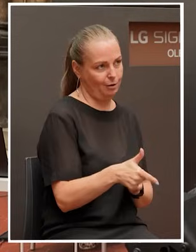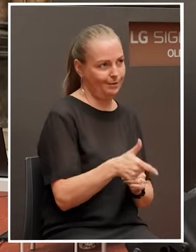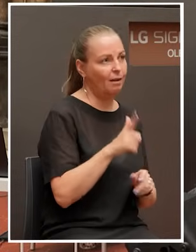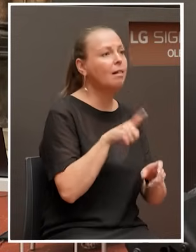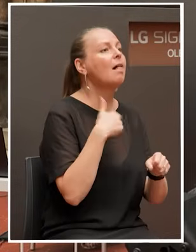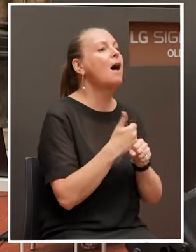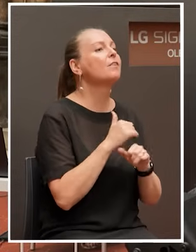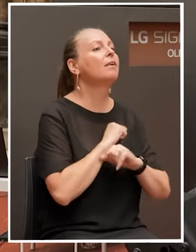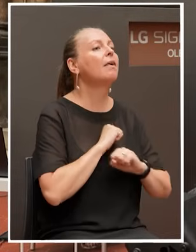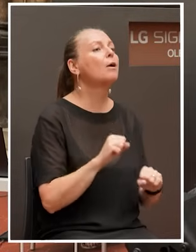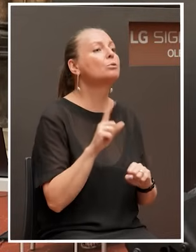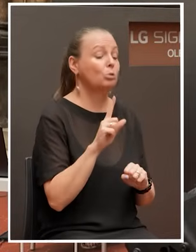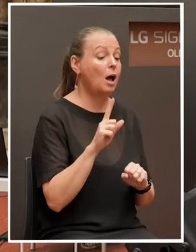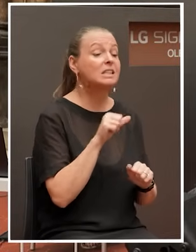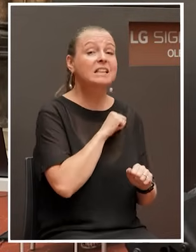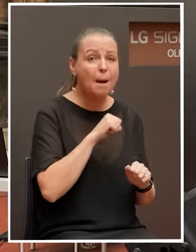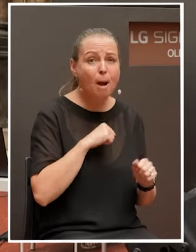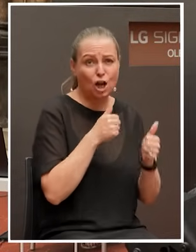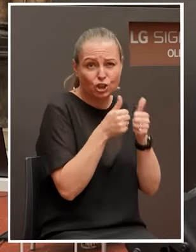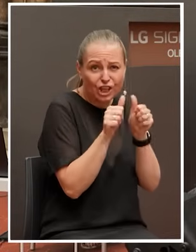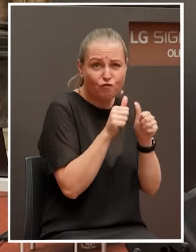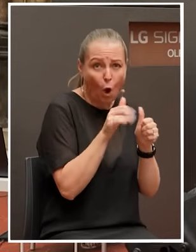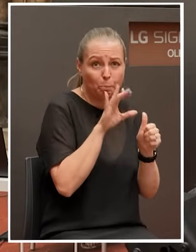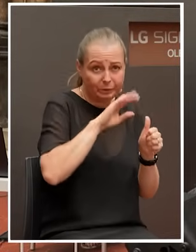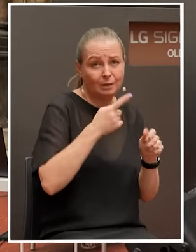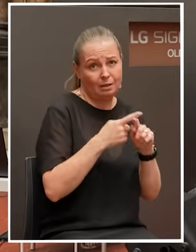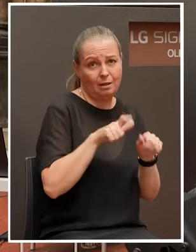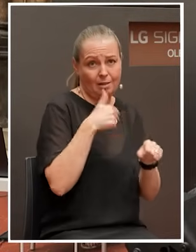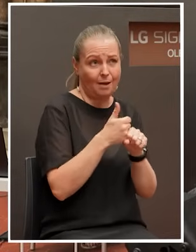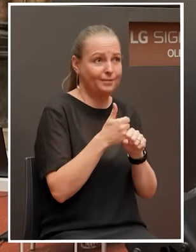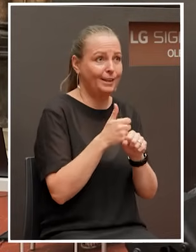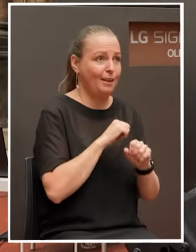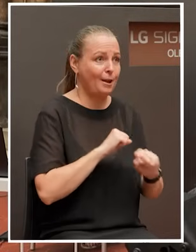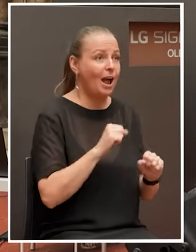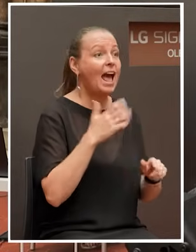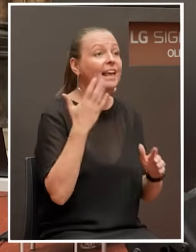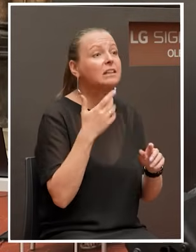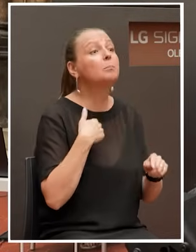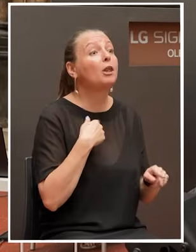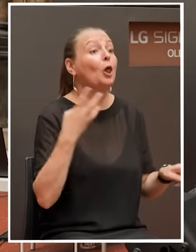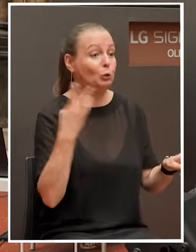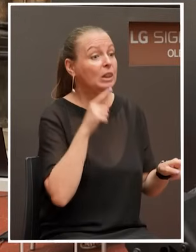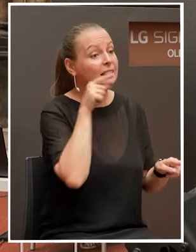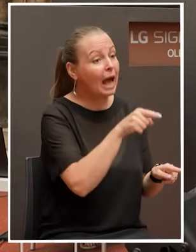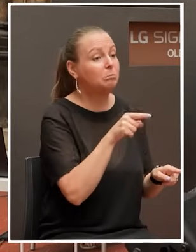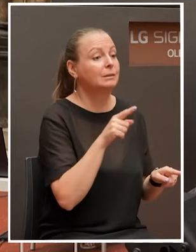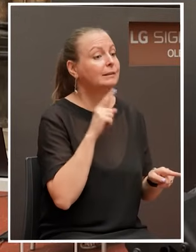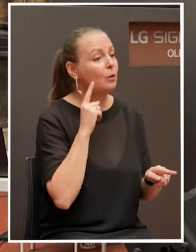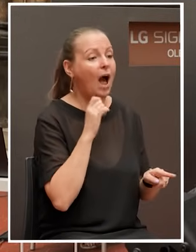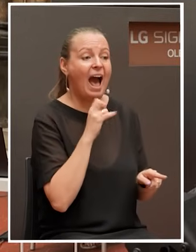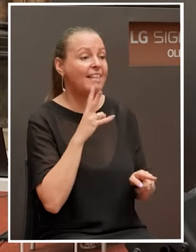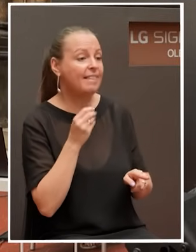Главным героем является сама живопись. И если там нужны зеленые и красные, они там будут. Не потому, что они есть в